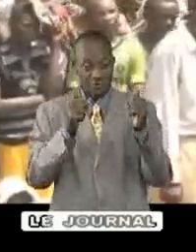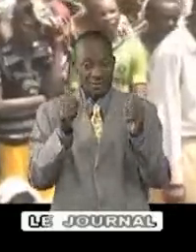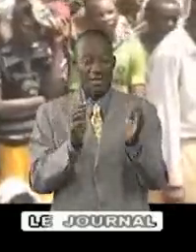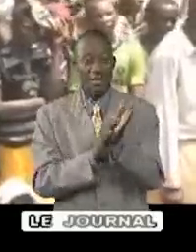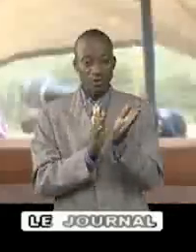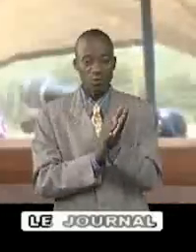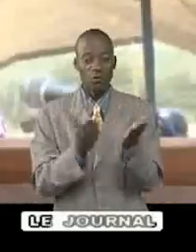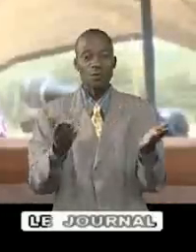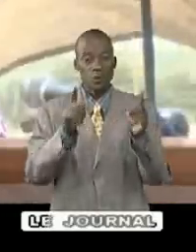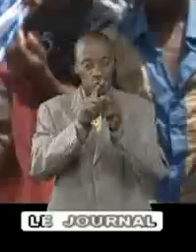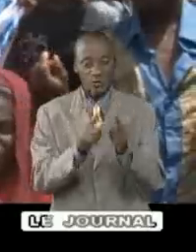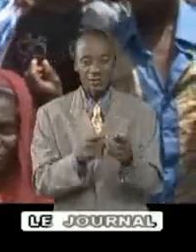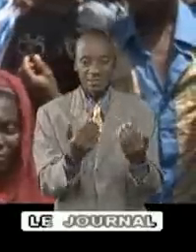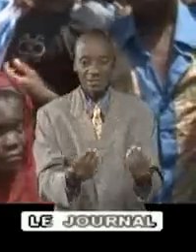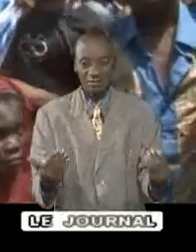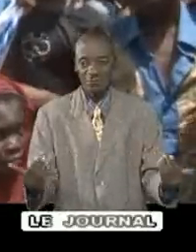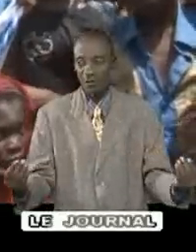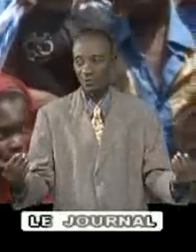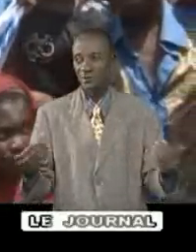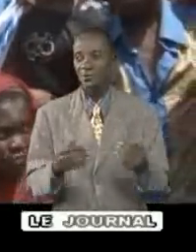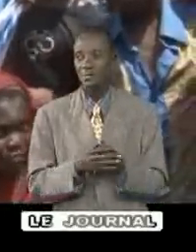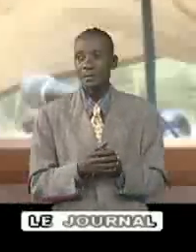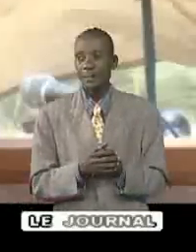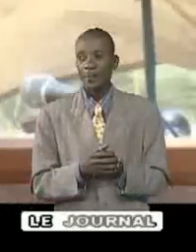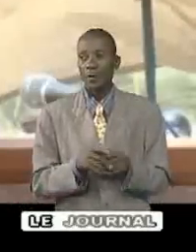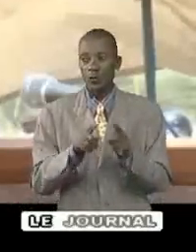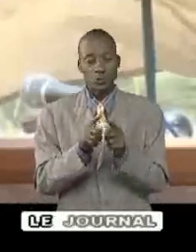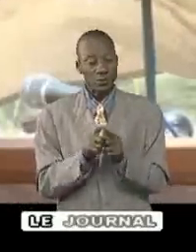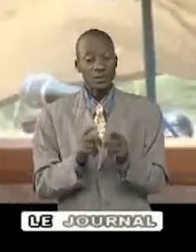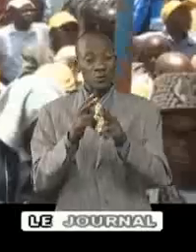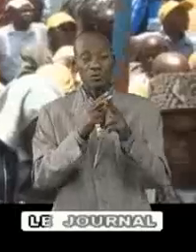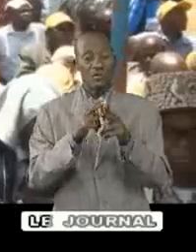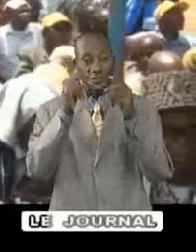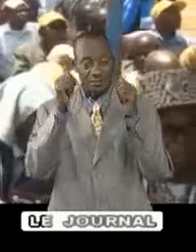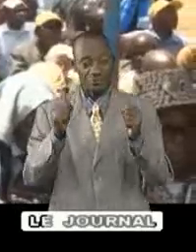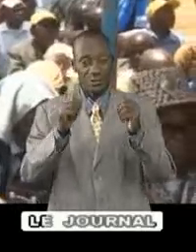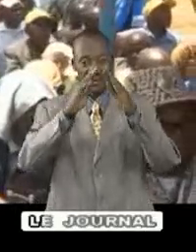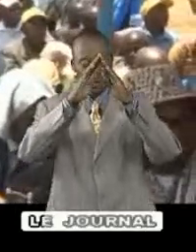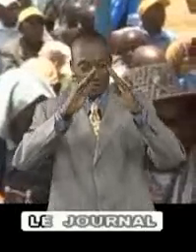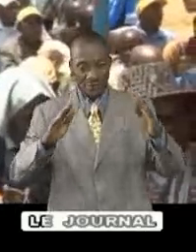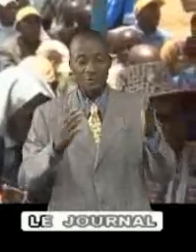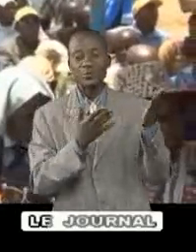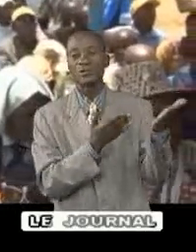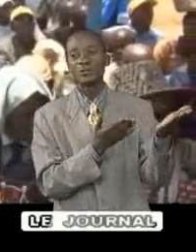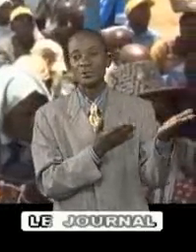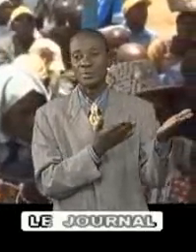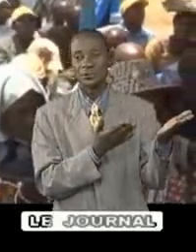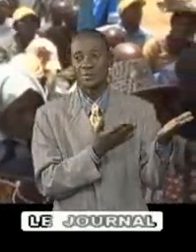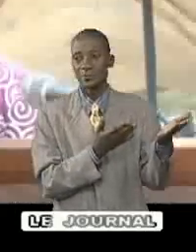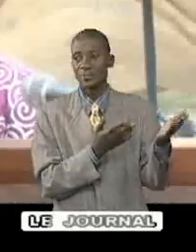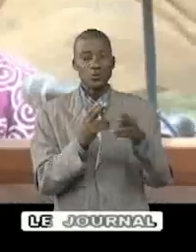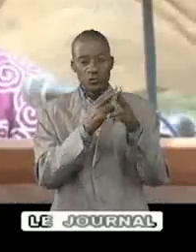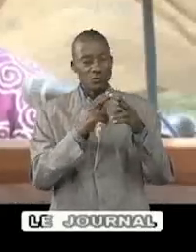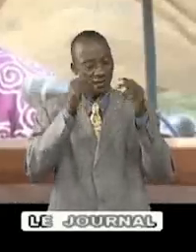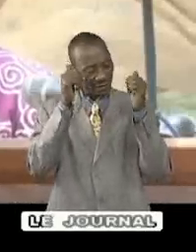Bana na biso pona ko diriger eloko oyo prenez-en soin comme de